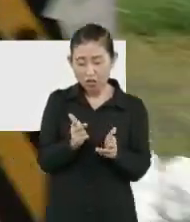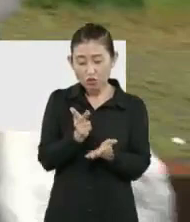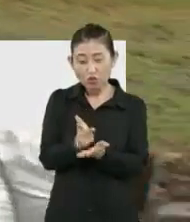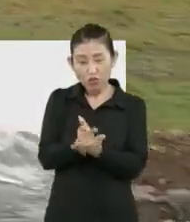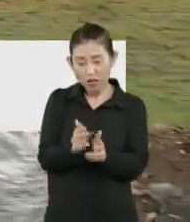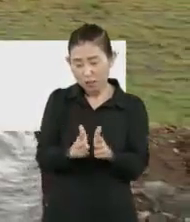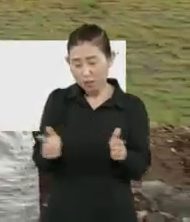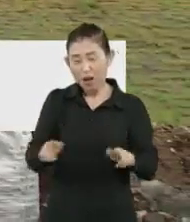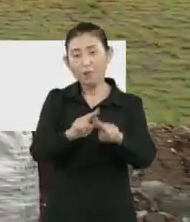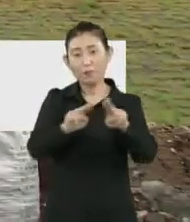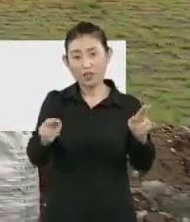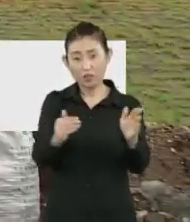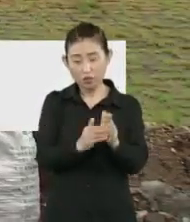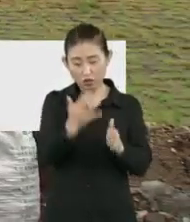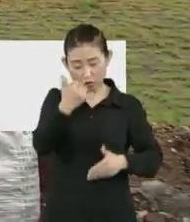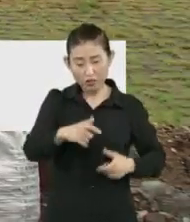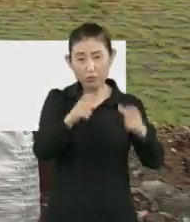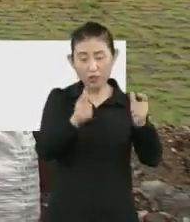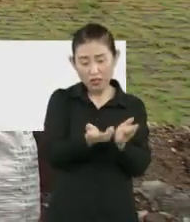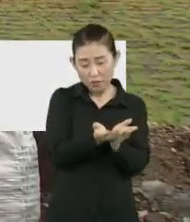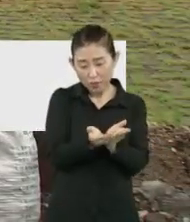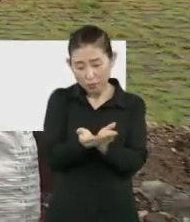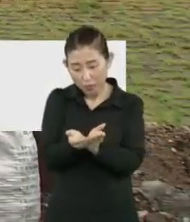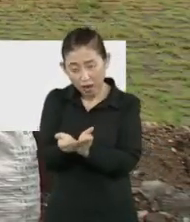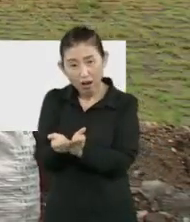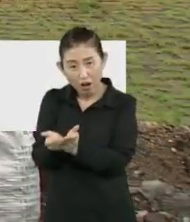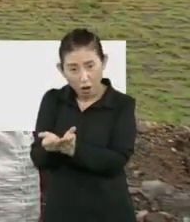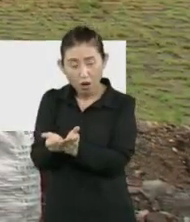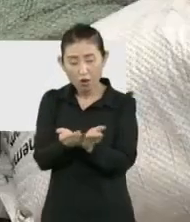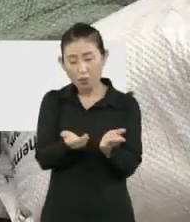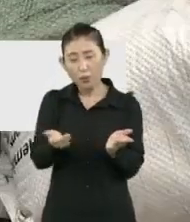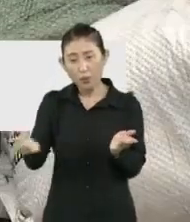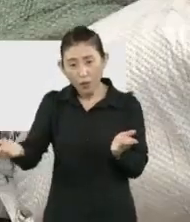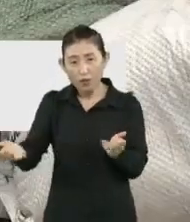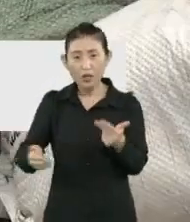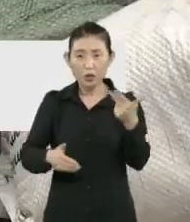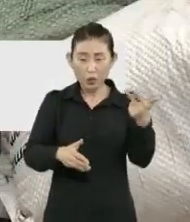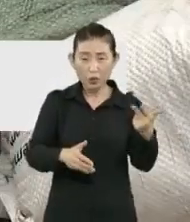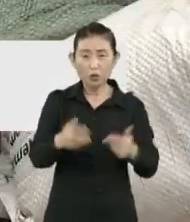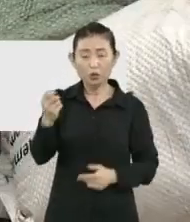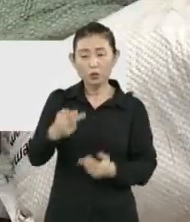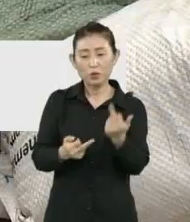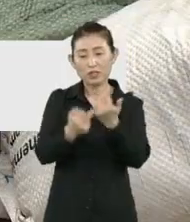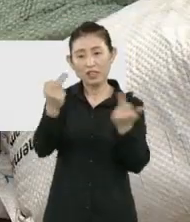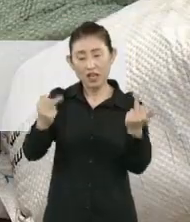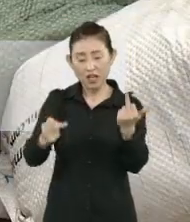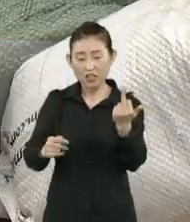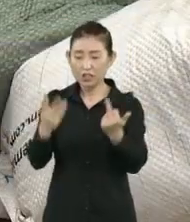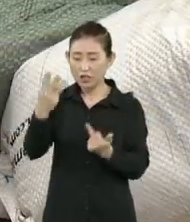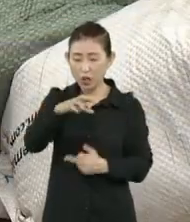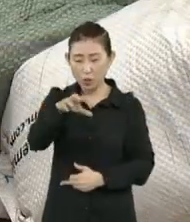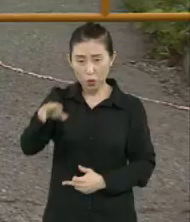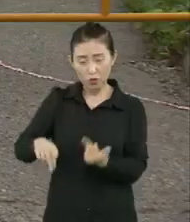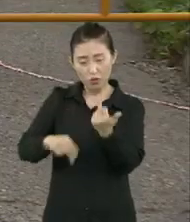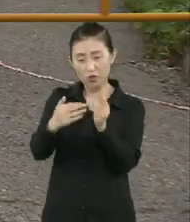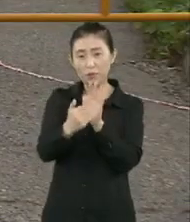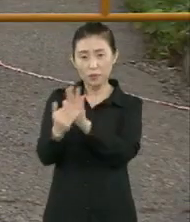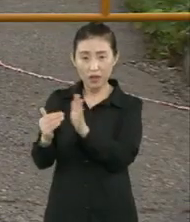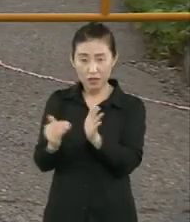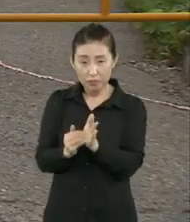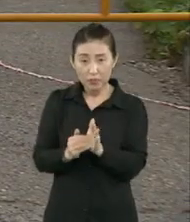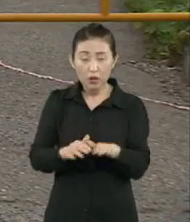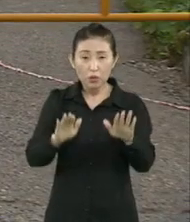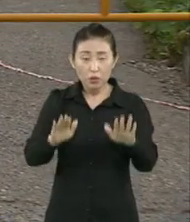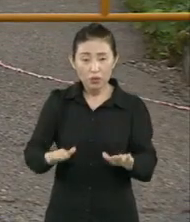했고 충남도 돈에 7개의 여객선 항로 와 대둔산 등 도립공원 세계 소의 출입을 통제해 씁니다 이번 태풍은 일 년 중